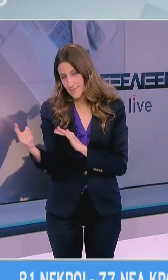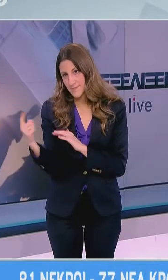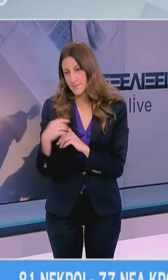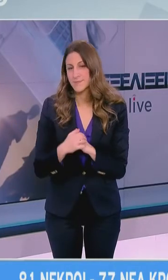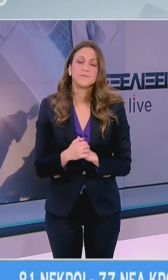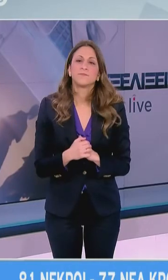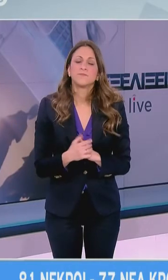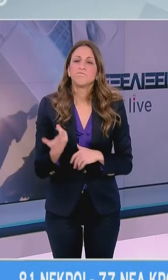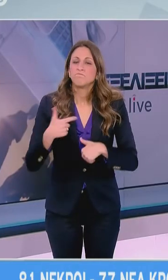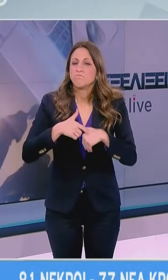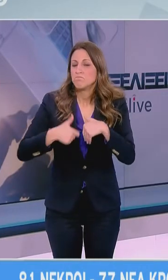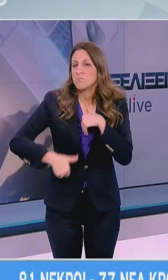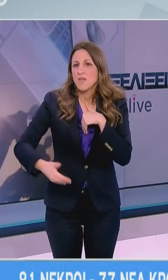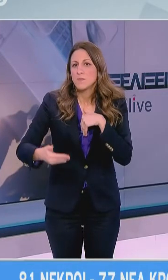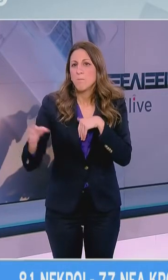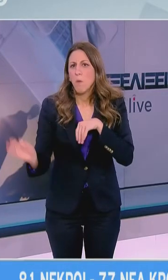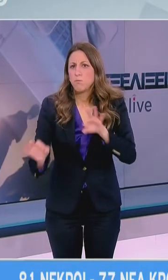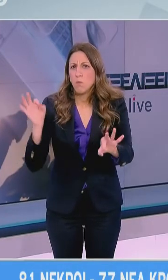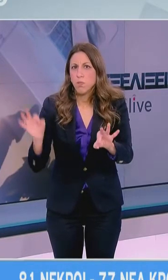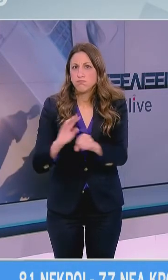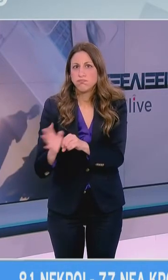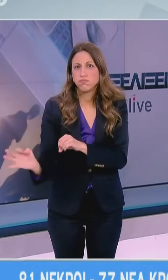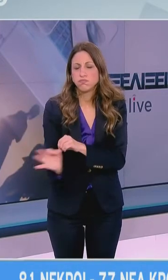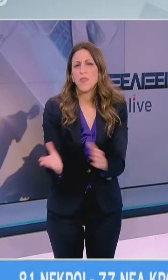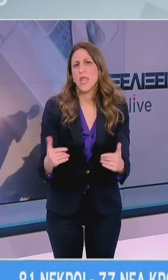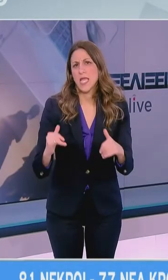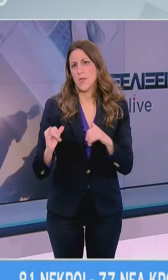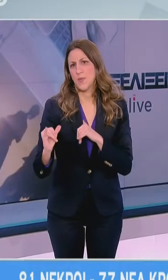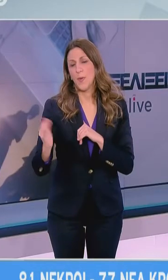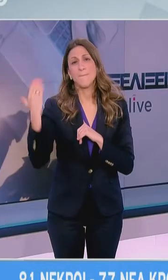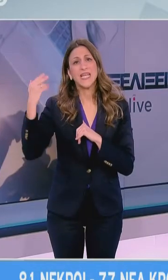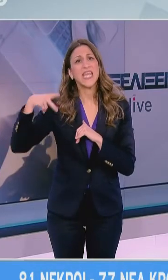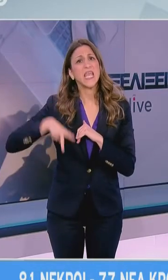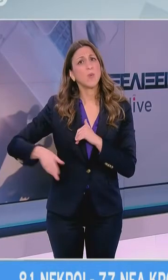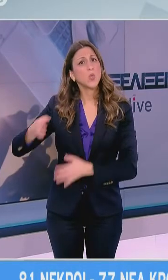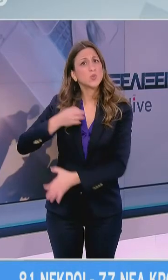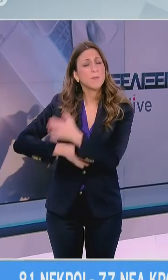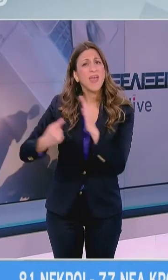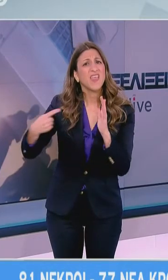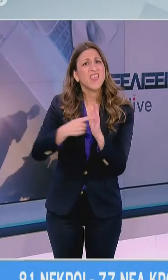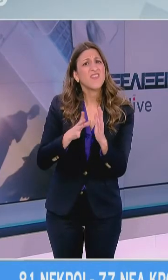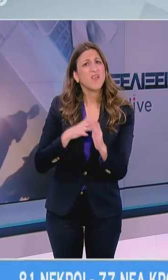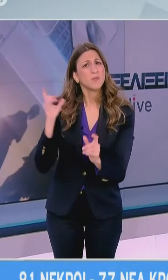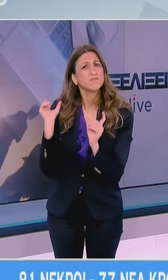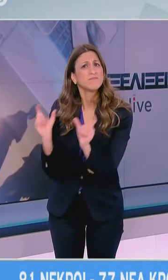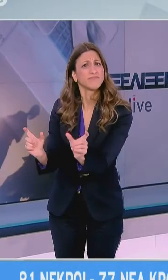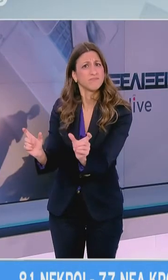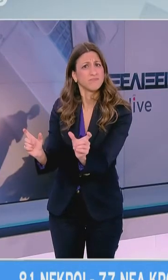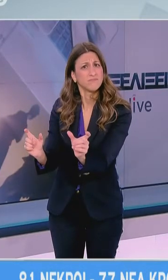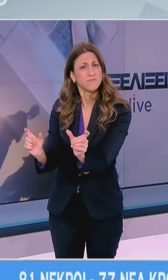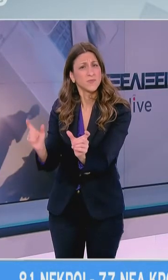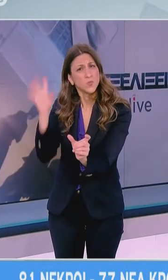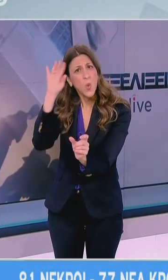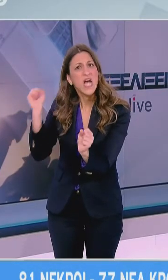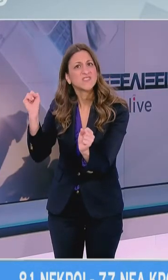ότι δεν υπάρχει κάποια τεράστια διασπορά, αλλά πριν από λίγο ακούσατε τον Υπουργό να λέει για χιλιάδες ανθρώπους που είναι σε καραντίνα, για